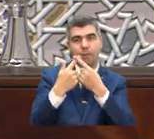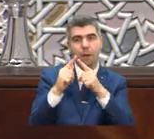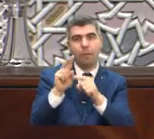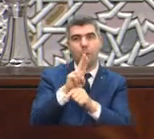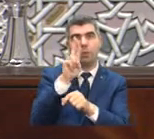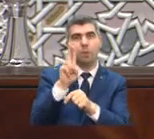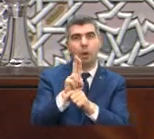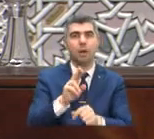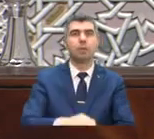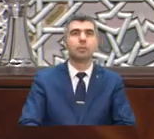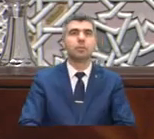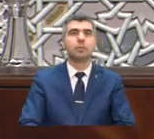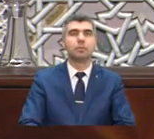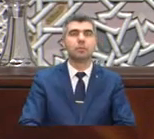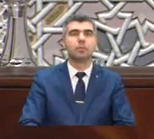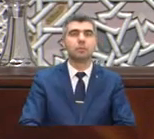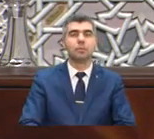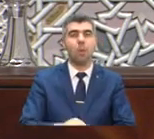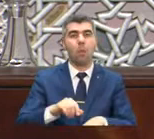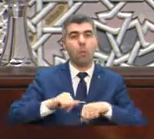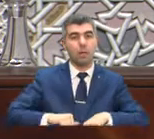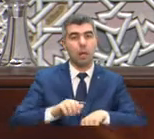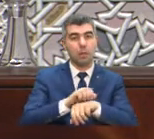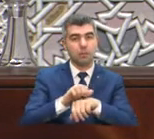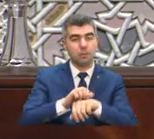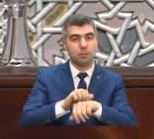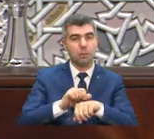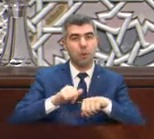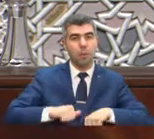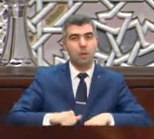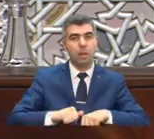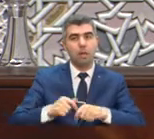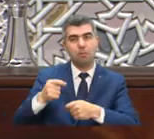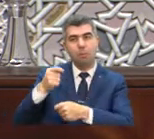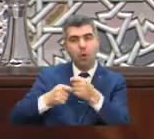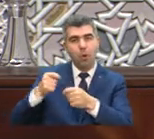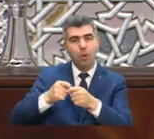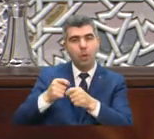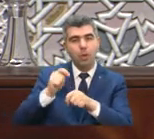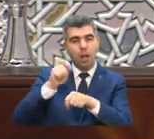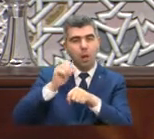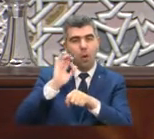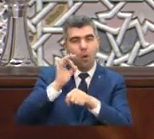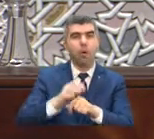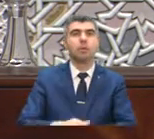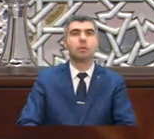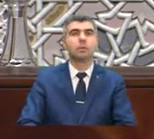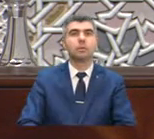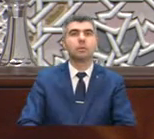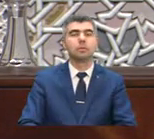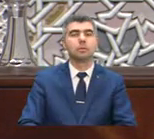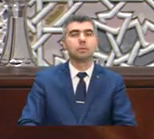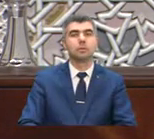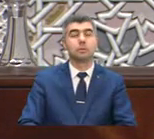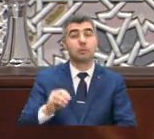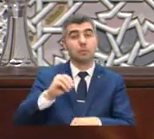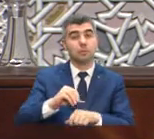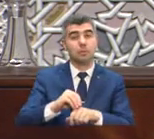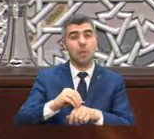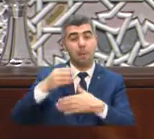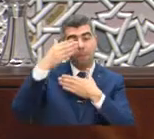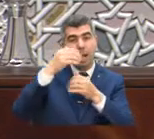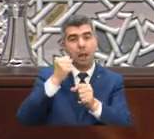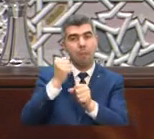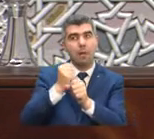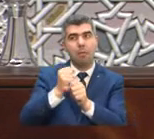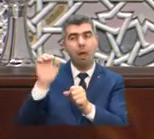التالية: الداخلية، الصناعة والاستثمار والتجارة والاقتصاد الرقمي، القطاع المكلف بالمغاربة